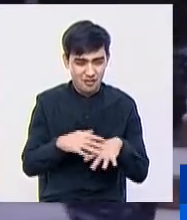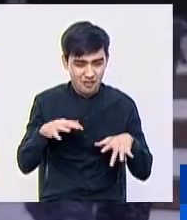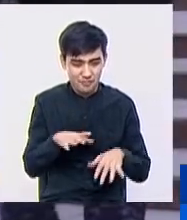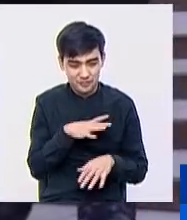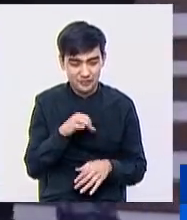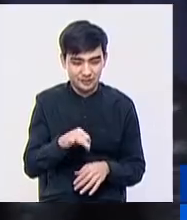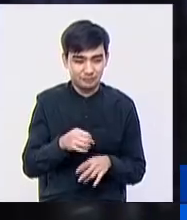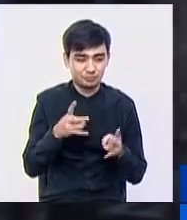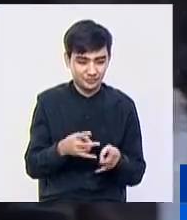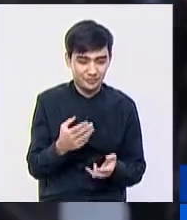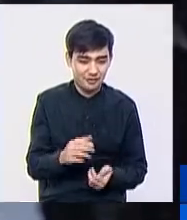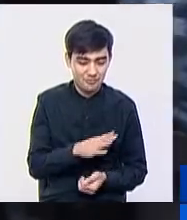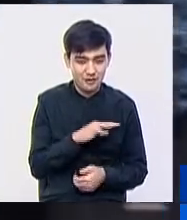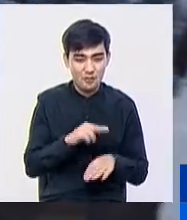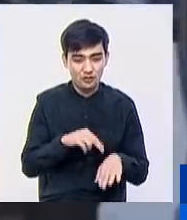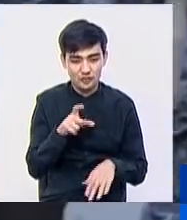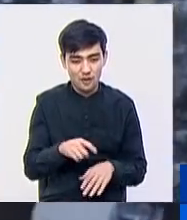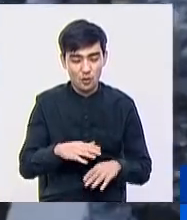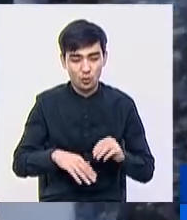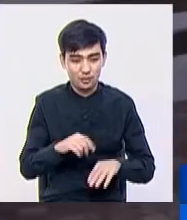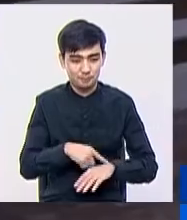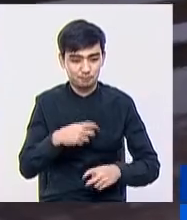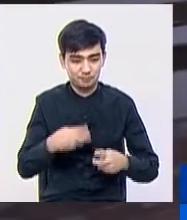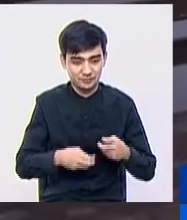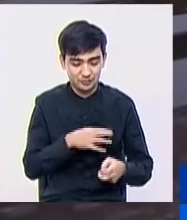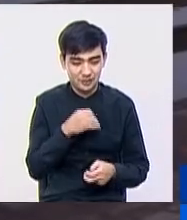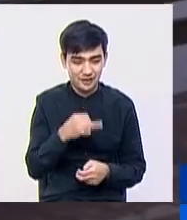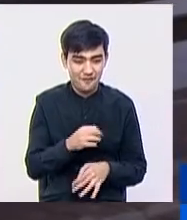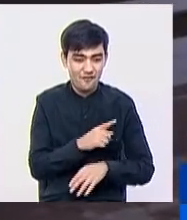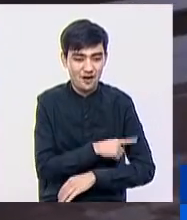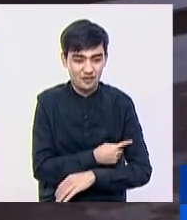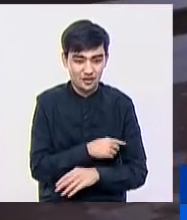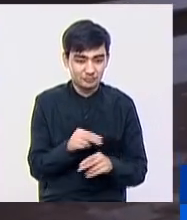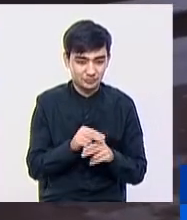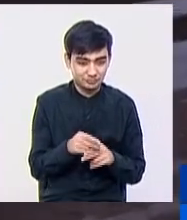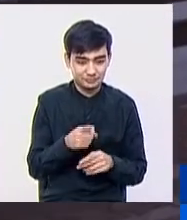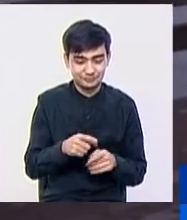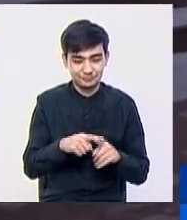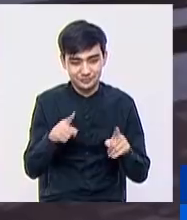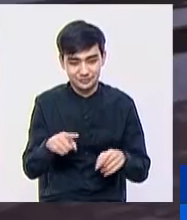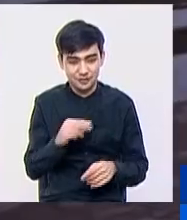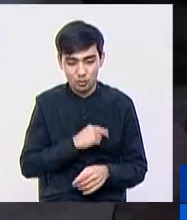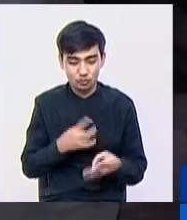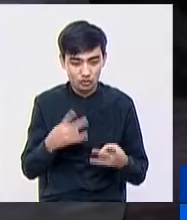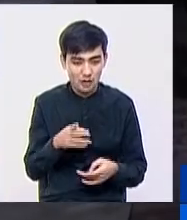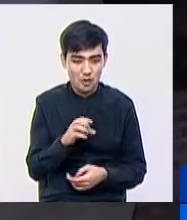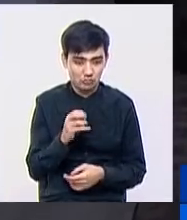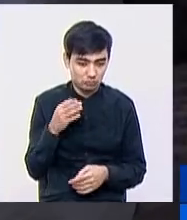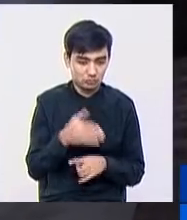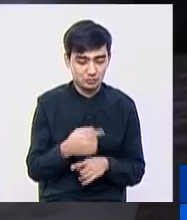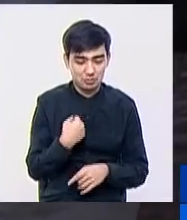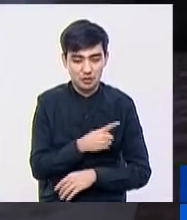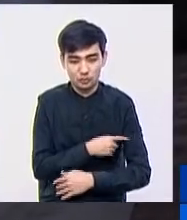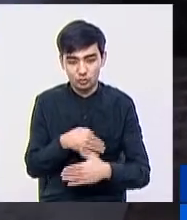Не обошлось без травм. Полицейскому сломали руку. Несмотря на то, что врачи открыли ему лист о нетрудоспособности, Бауржан на